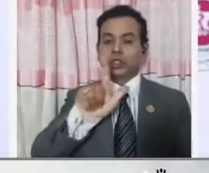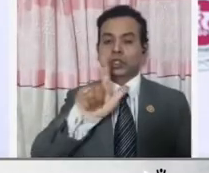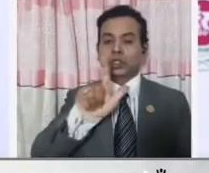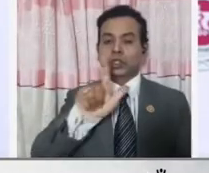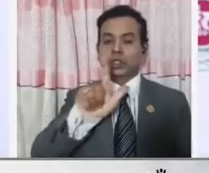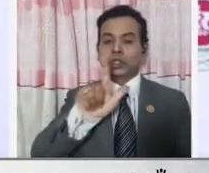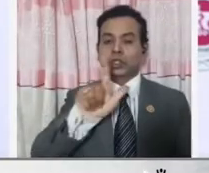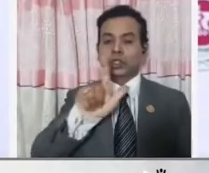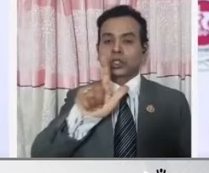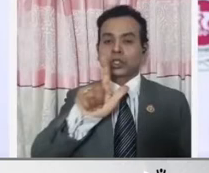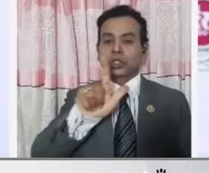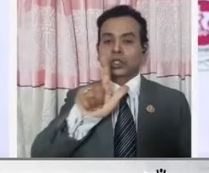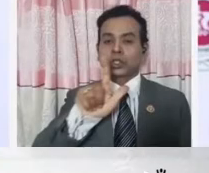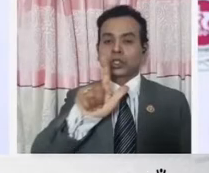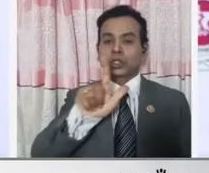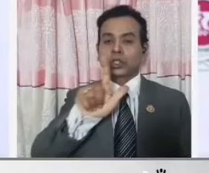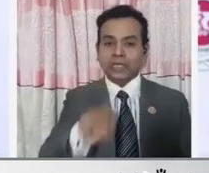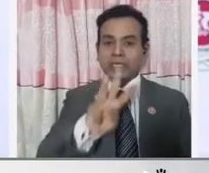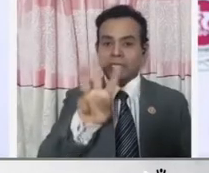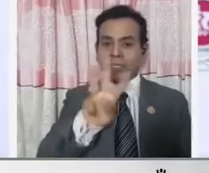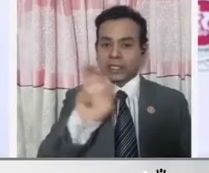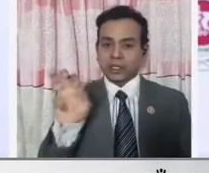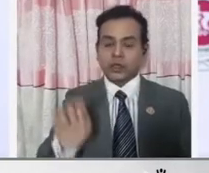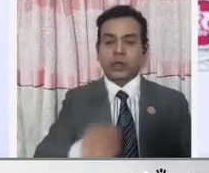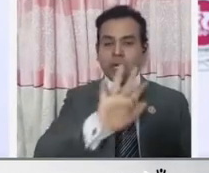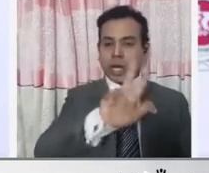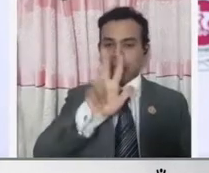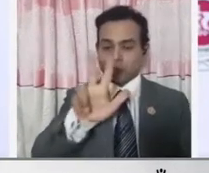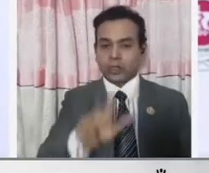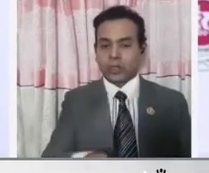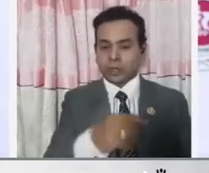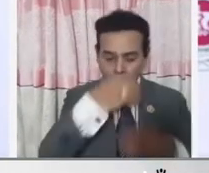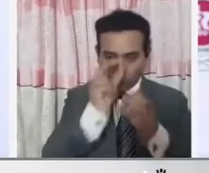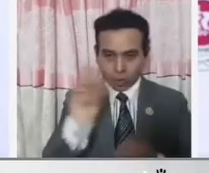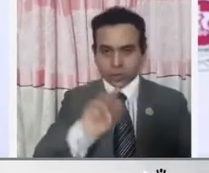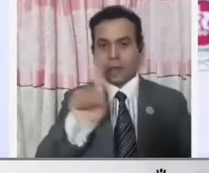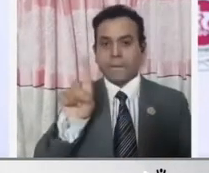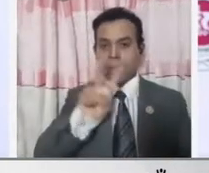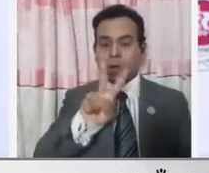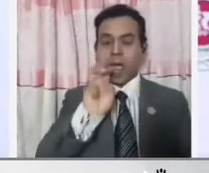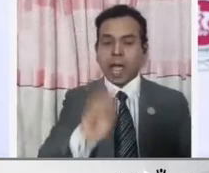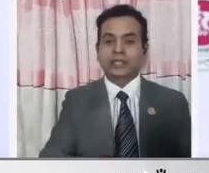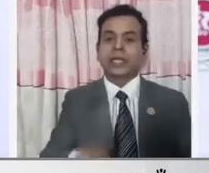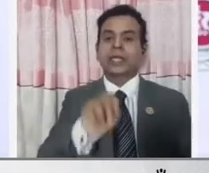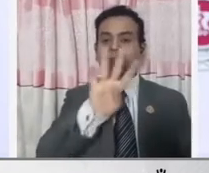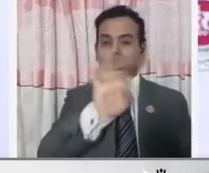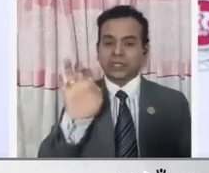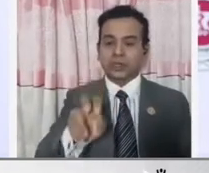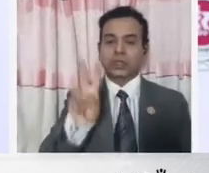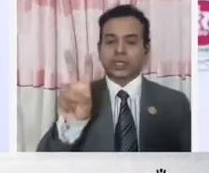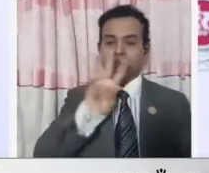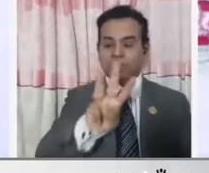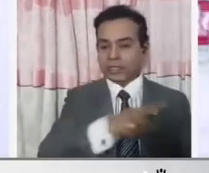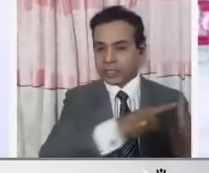৯,৫২,৯৪৭টি এবং গত ২৪ ঘন্টায় যা নমুনা পরীক্ষা হয়েছে তাতে শনাক্ত হয়েছে ৩০৯৯ জন। এ পর্যন্ত শনাক্ত